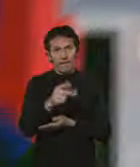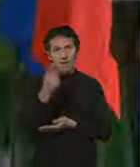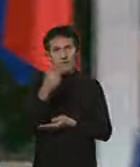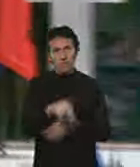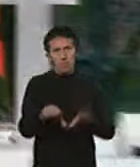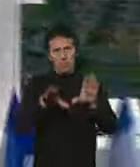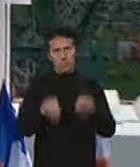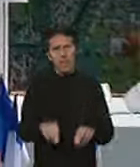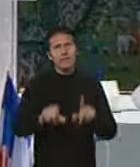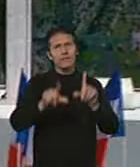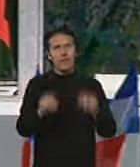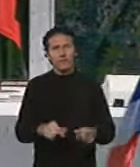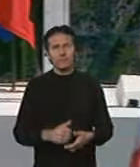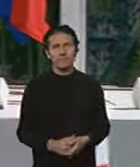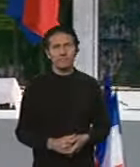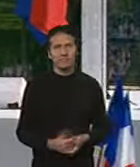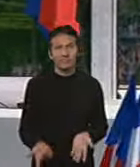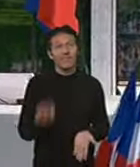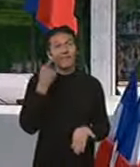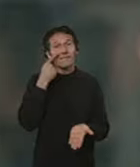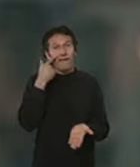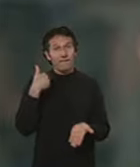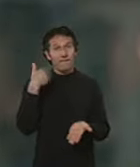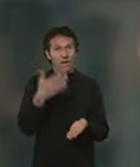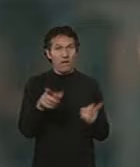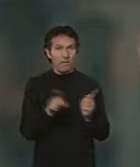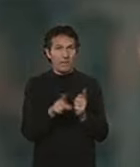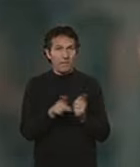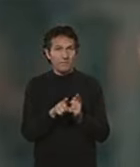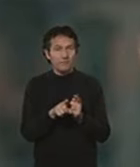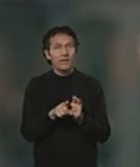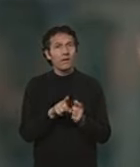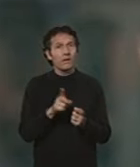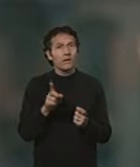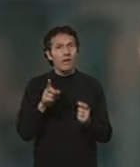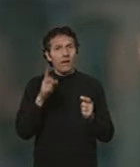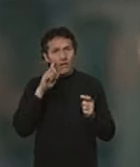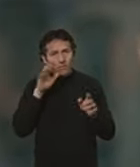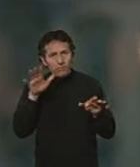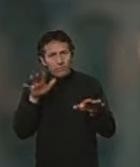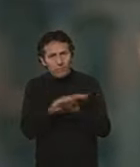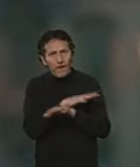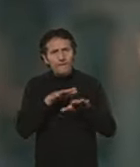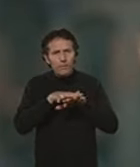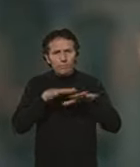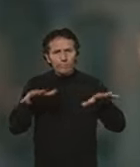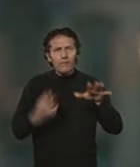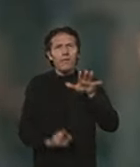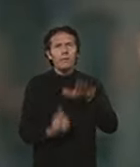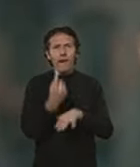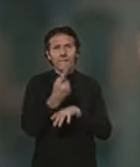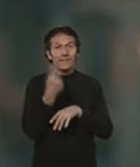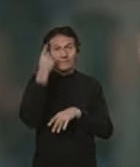digne place alors on verra sortir des voiles qui le cache encore le visage